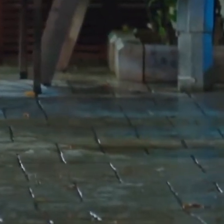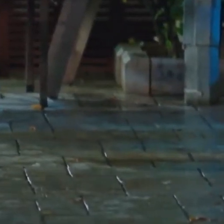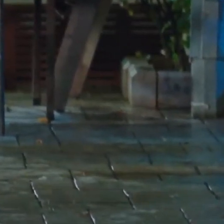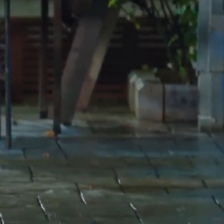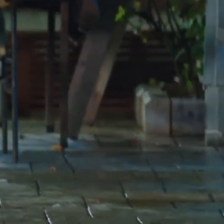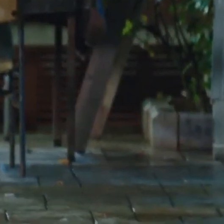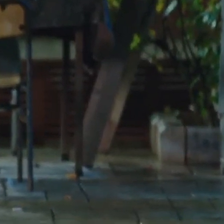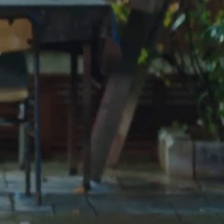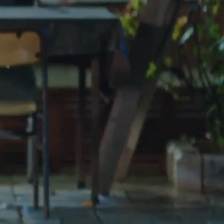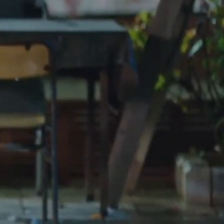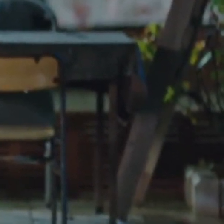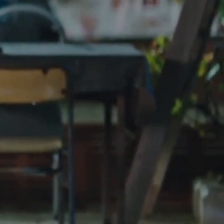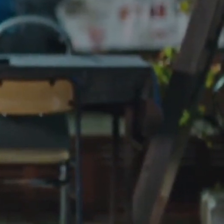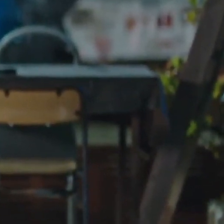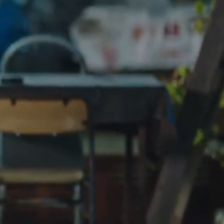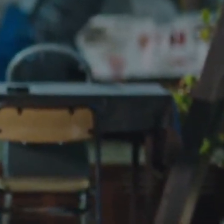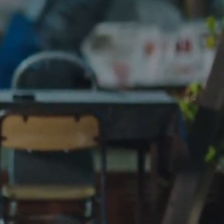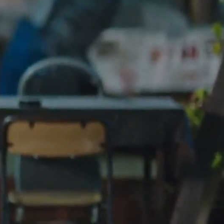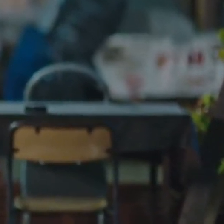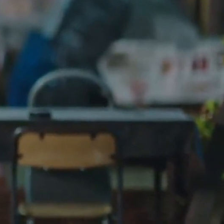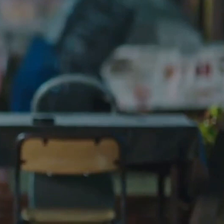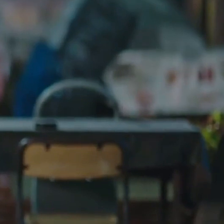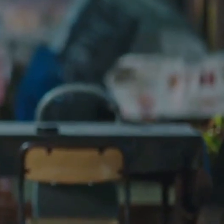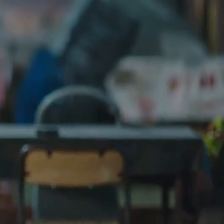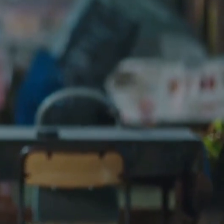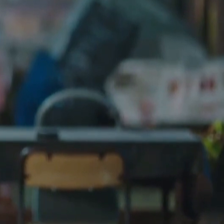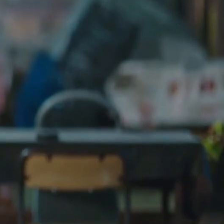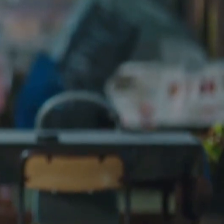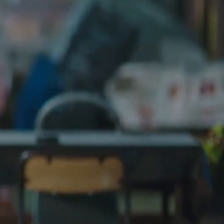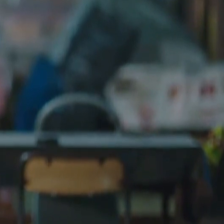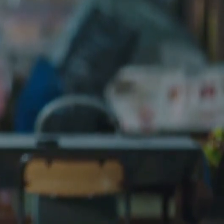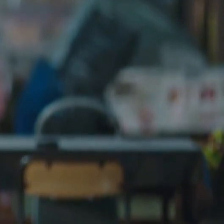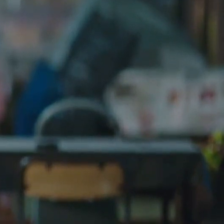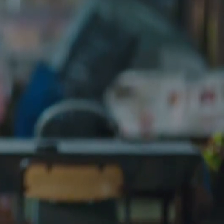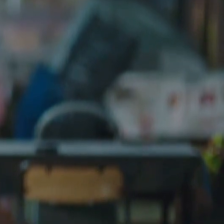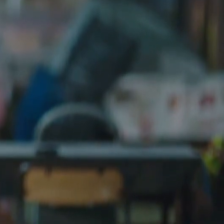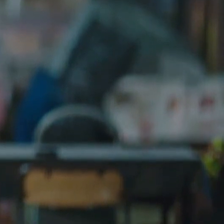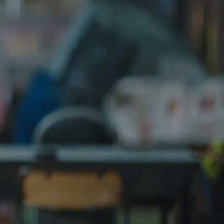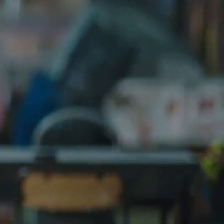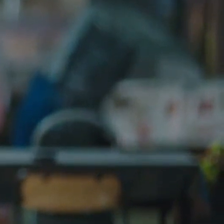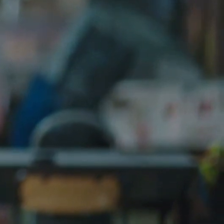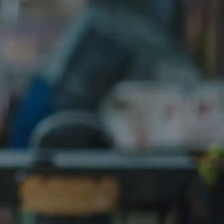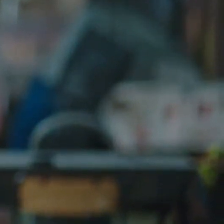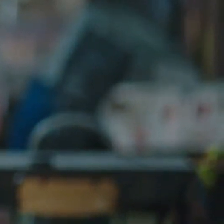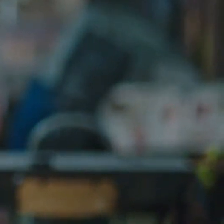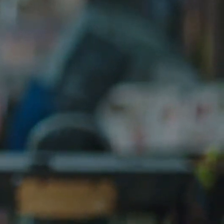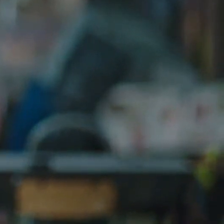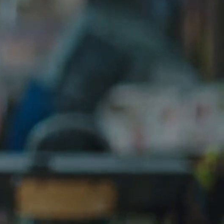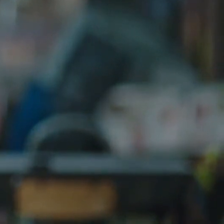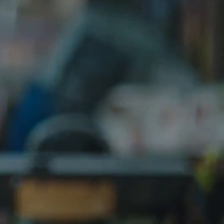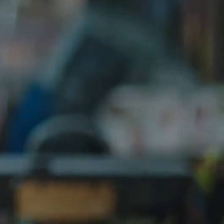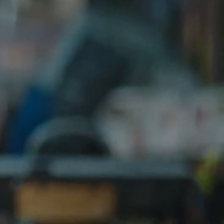Yolda elleri ceplerinde yürüyen İbrahim'in gölgesi Arnavut kaldırım yola vuruyor. Çevresindeki her şey bulanık, bir tek o net.